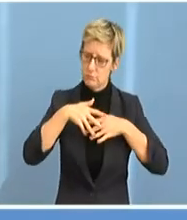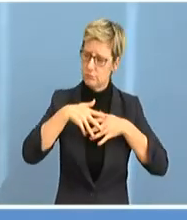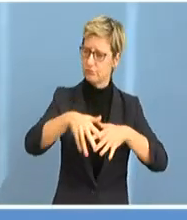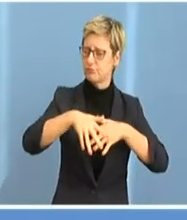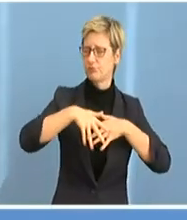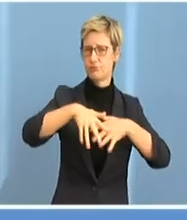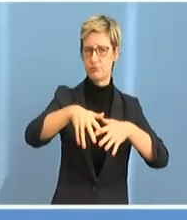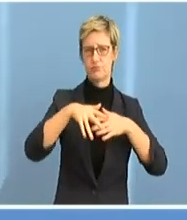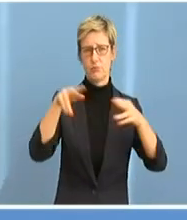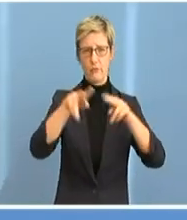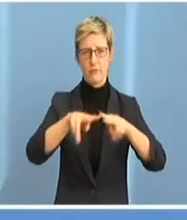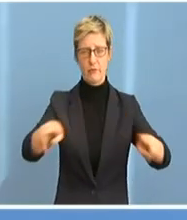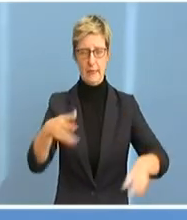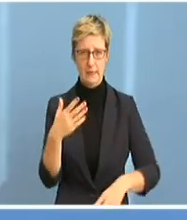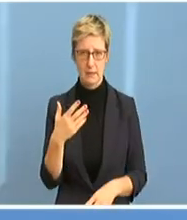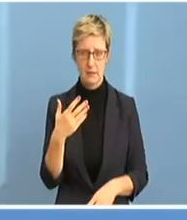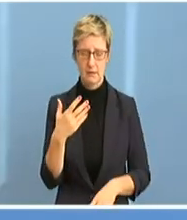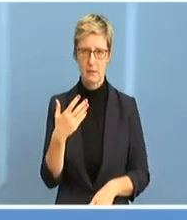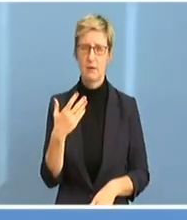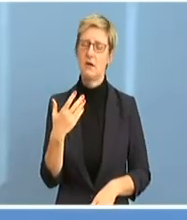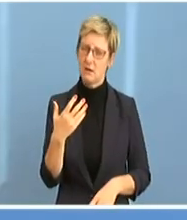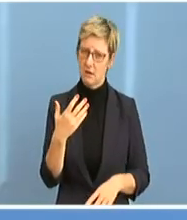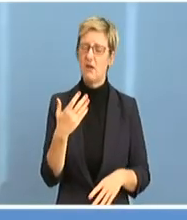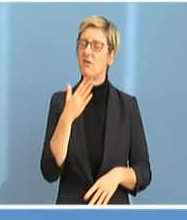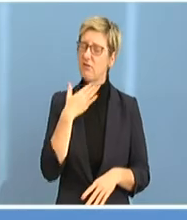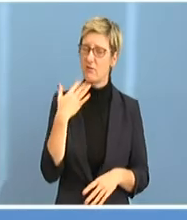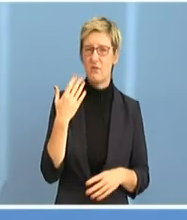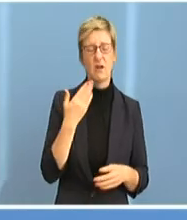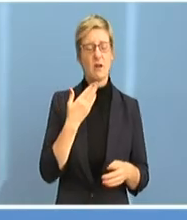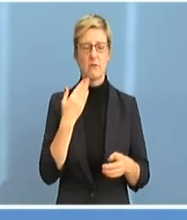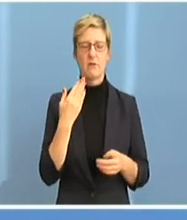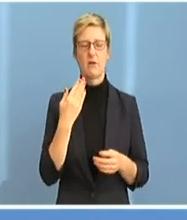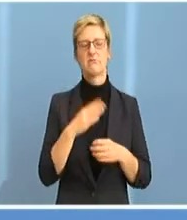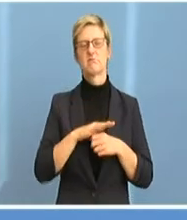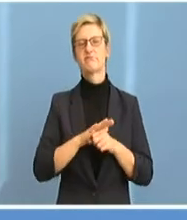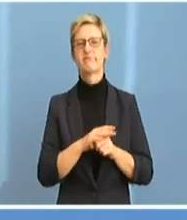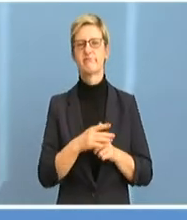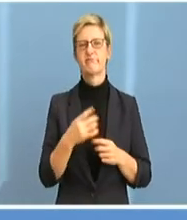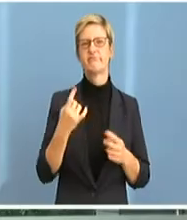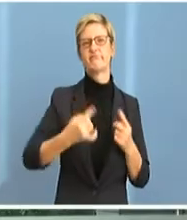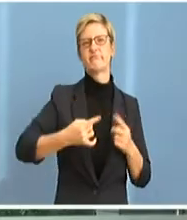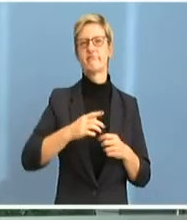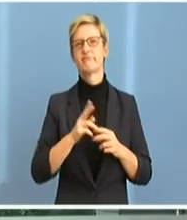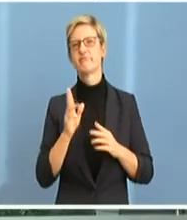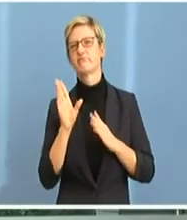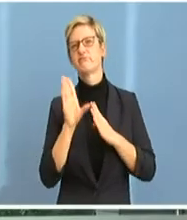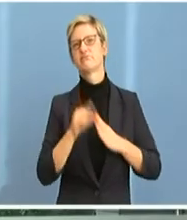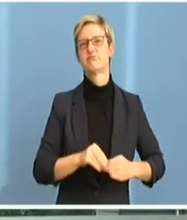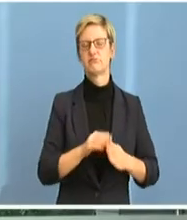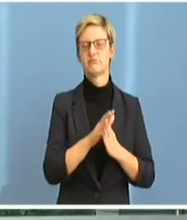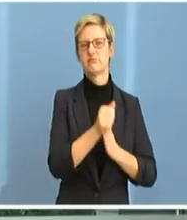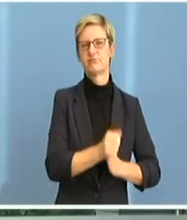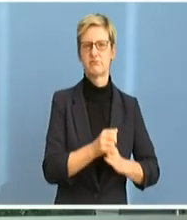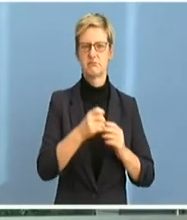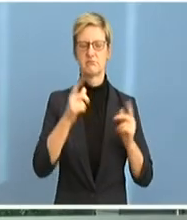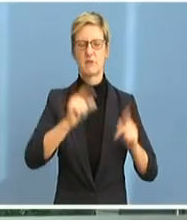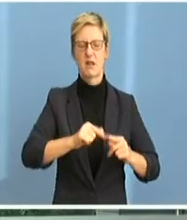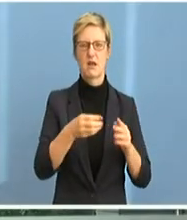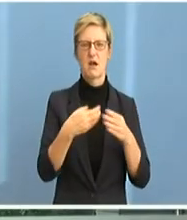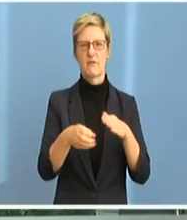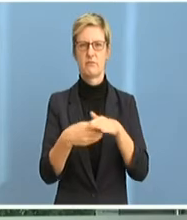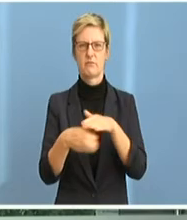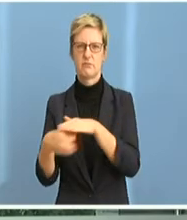demonstriert haben. Trotzdem gab es wieder zahlreiche Opfer von Einschüchterungen, es gab brutale Gewalt, es gab Inhaftierungen durch die